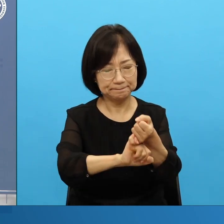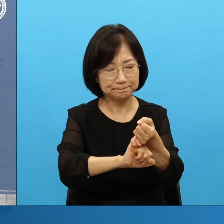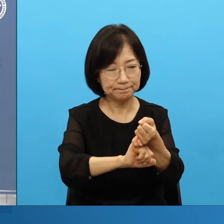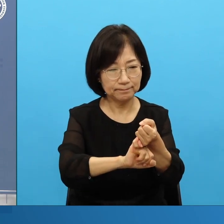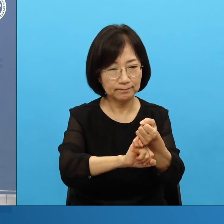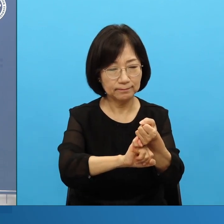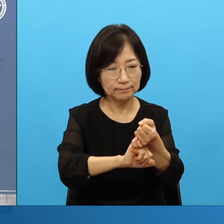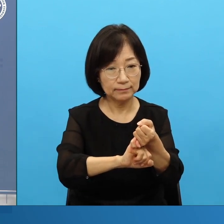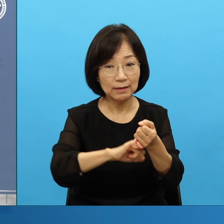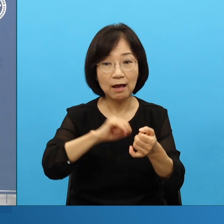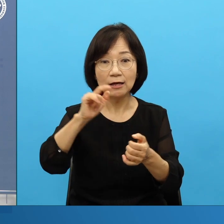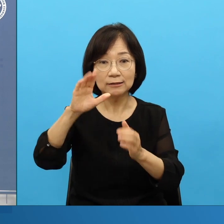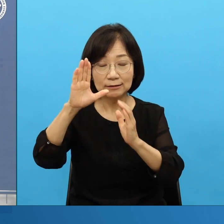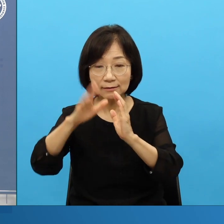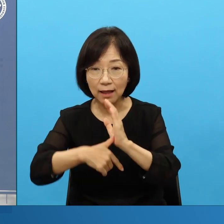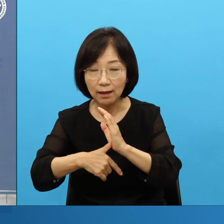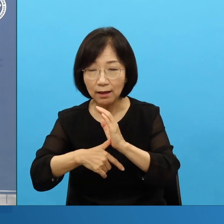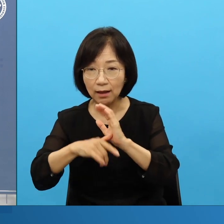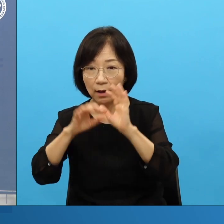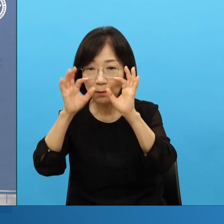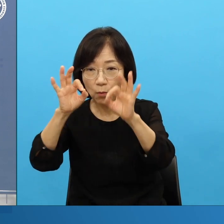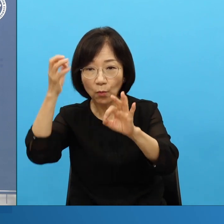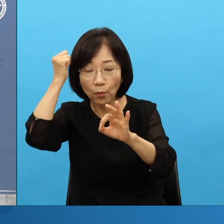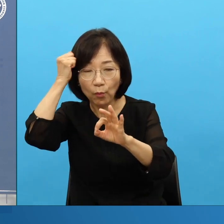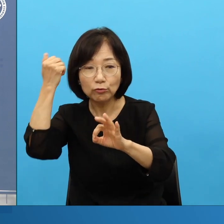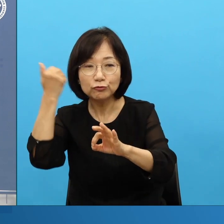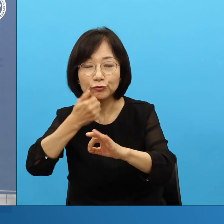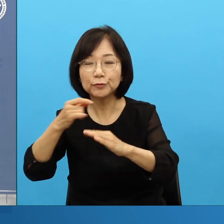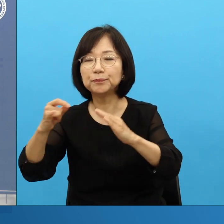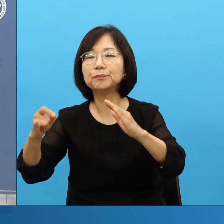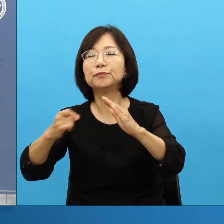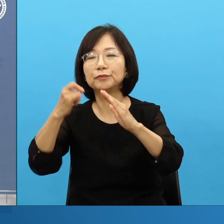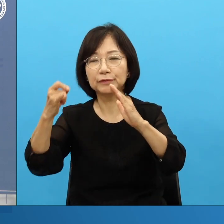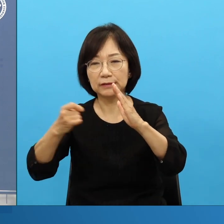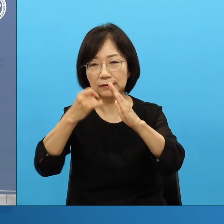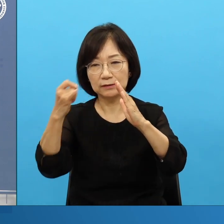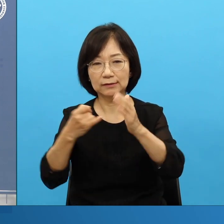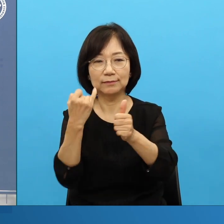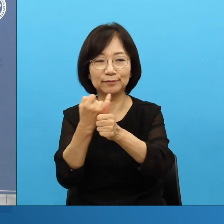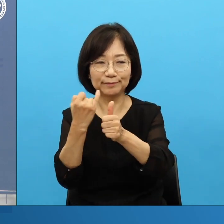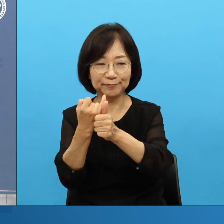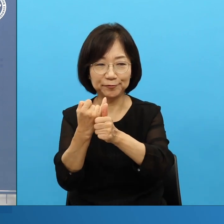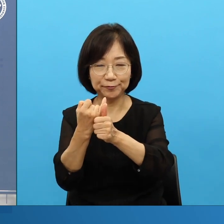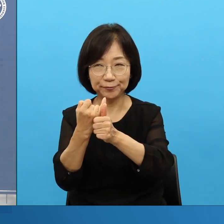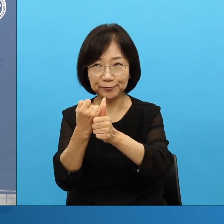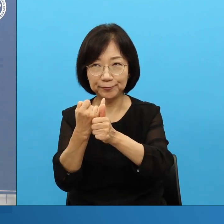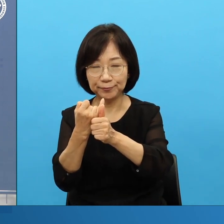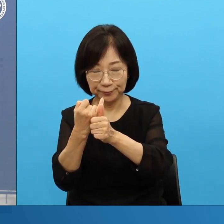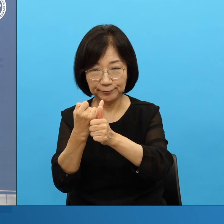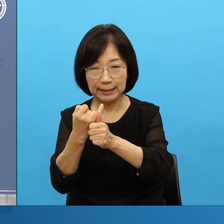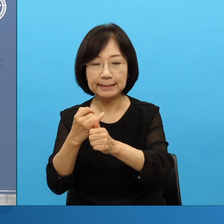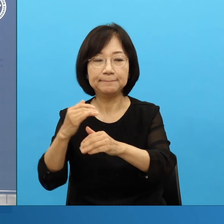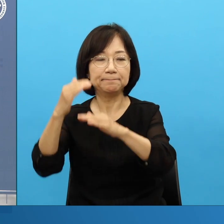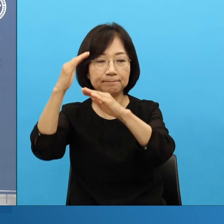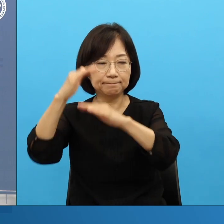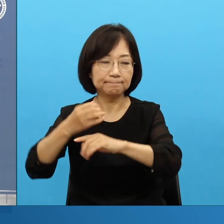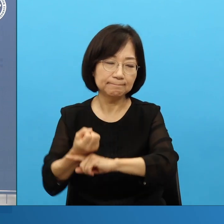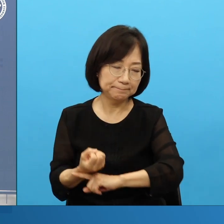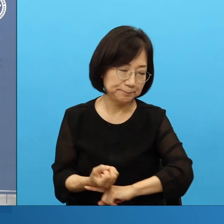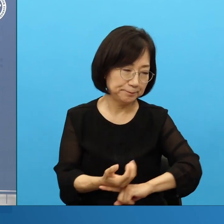is what Priscilla knew. 그 전달한 겁니다. And that's what she transmitted. 오늘 역사 날 수밖에 And so, 없습니다. of course, works will take 여러분 place. 진짜 복음 누리고 보면요,